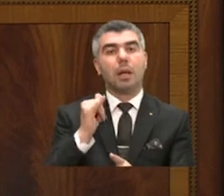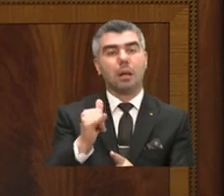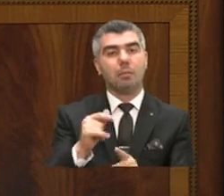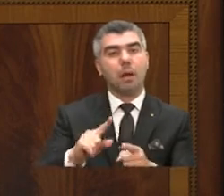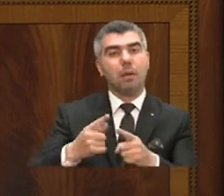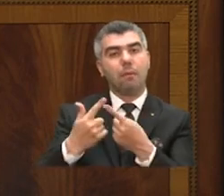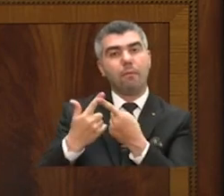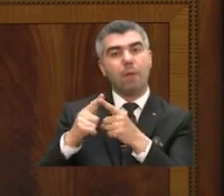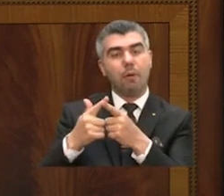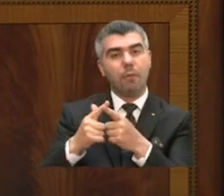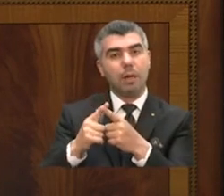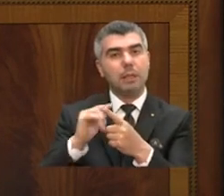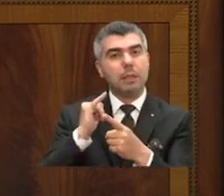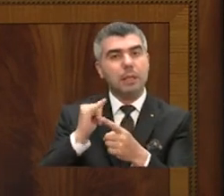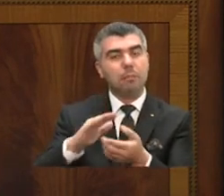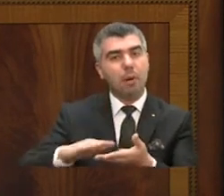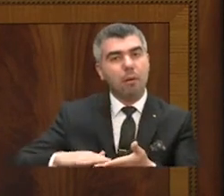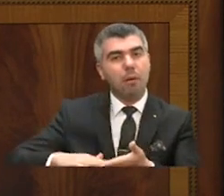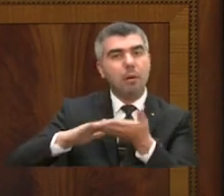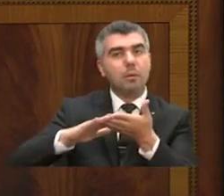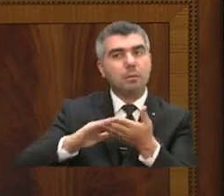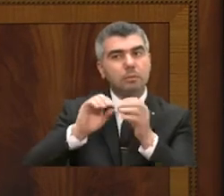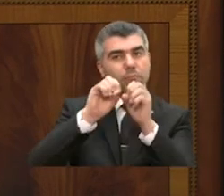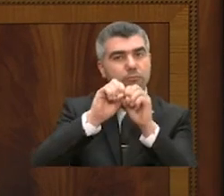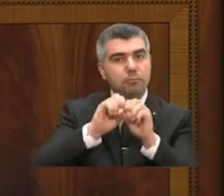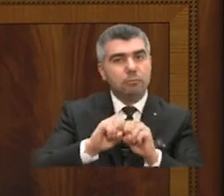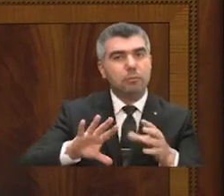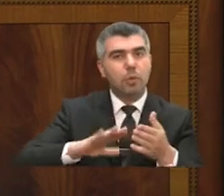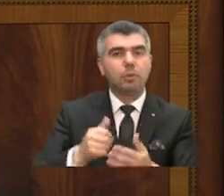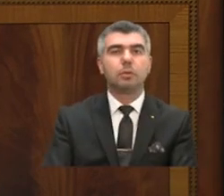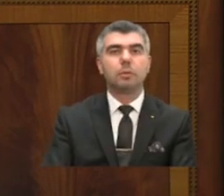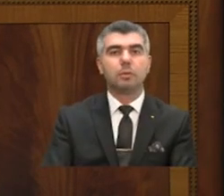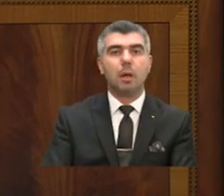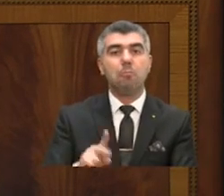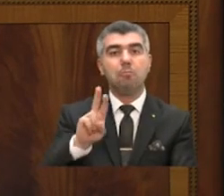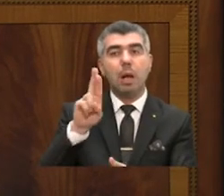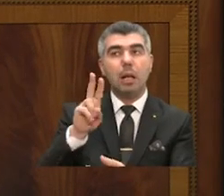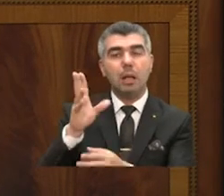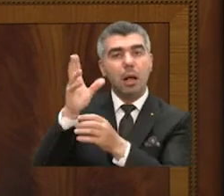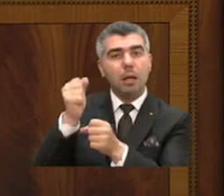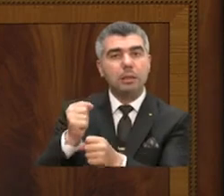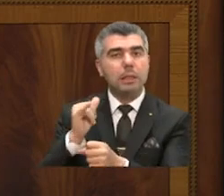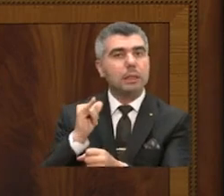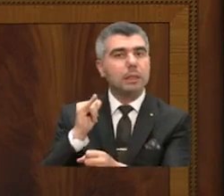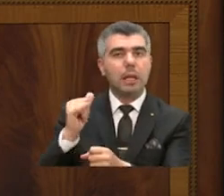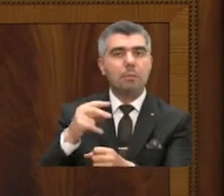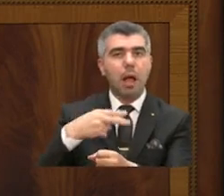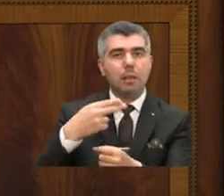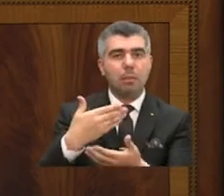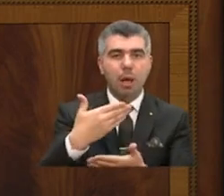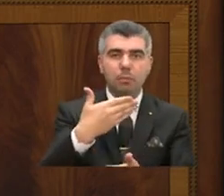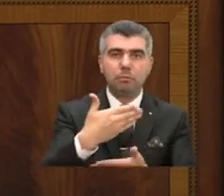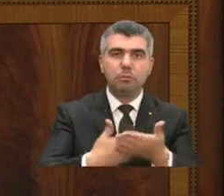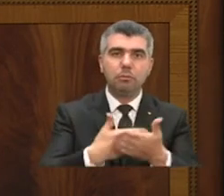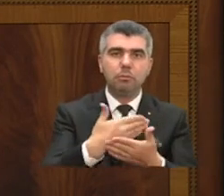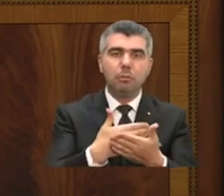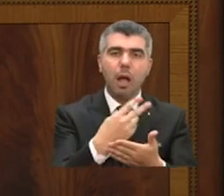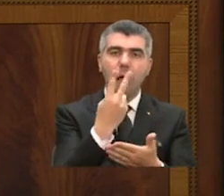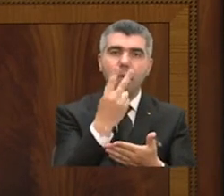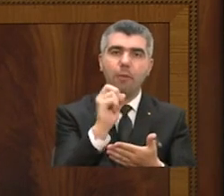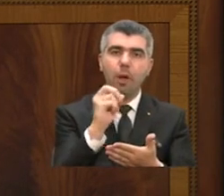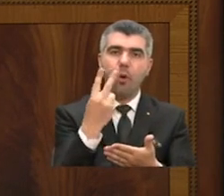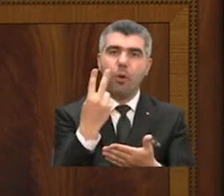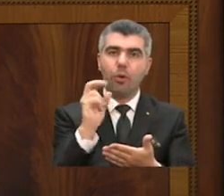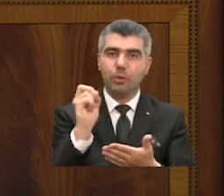رعاياه بالعطف المولوي الشامل، وهو ما أكد عليه حفظه الله في خطاب العرش لسنة 2020